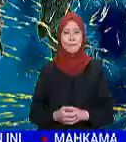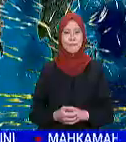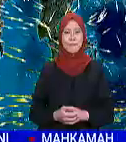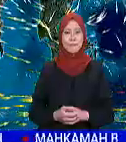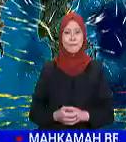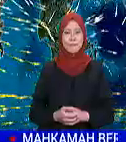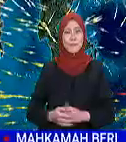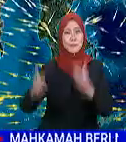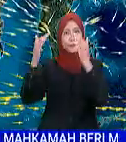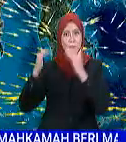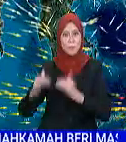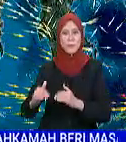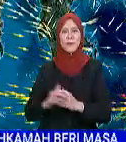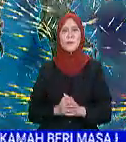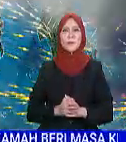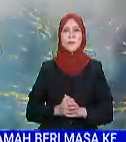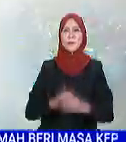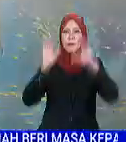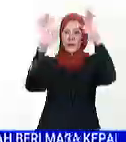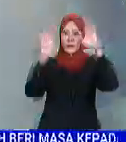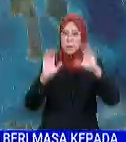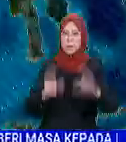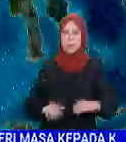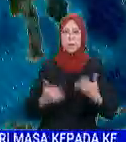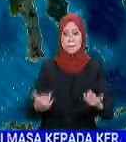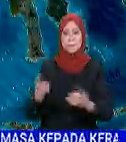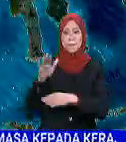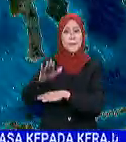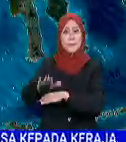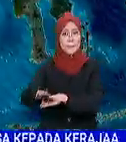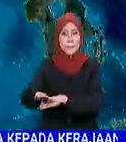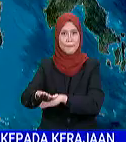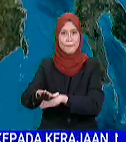Baiklah, kita beralih pula untuk melihat tinjauan cuaca semasa pada petang ini.